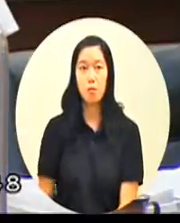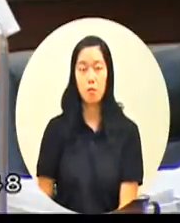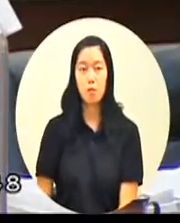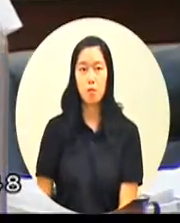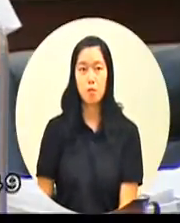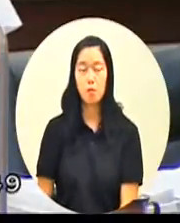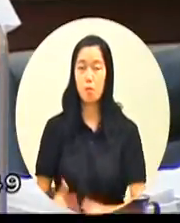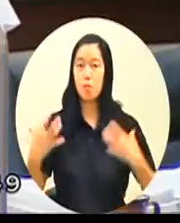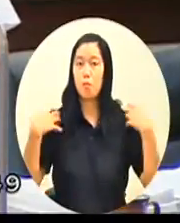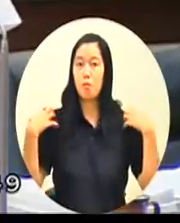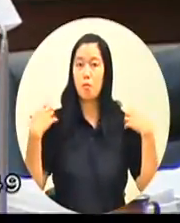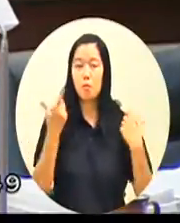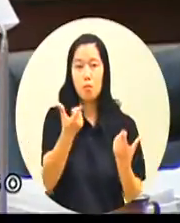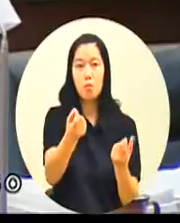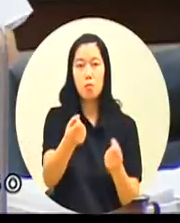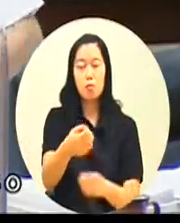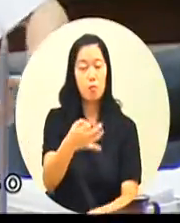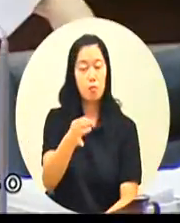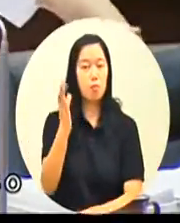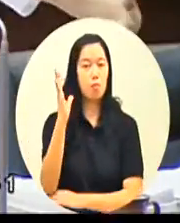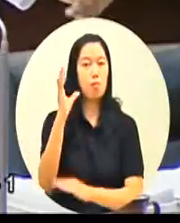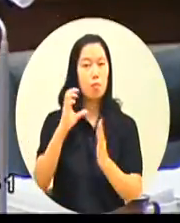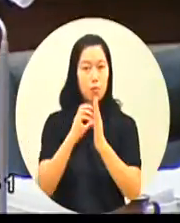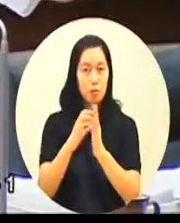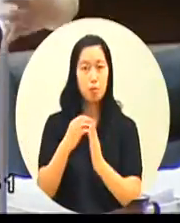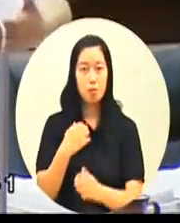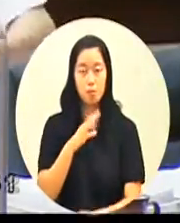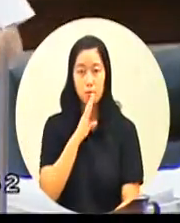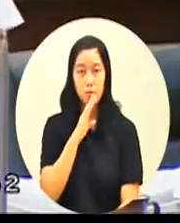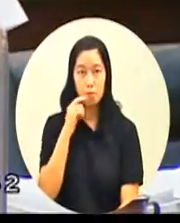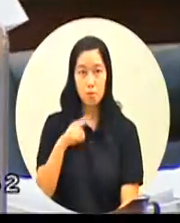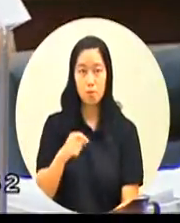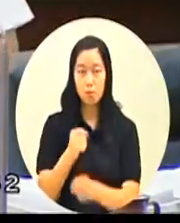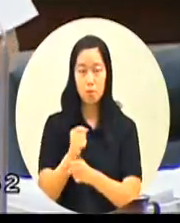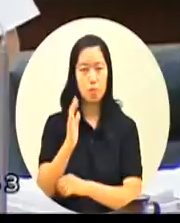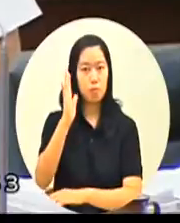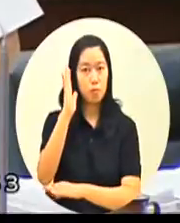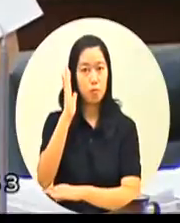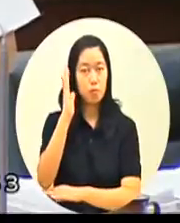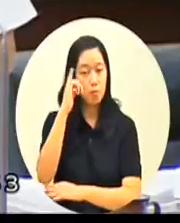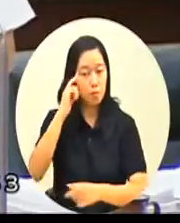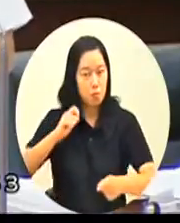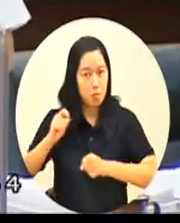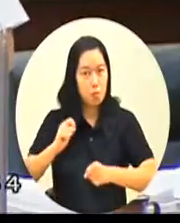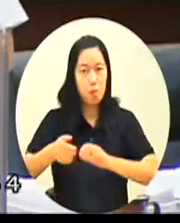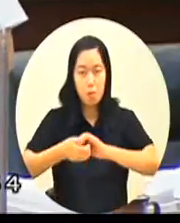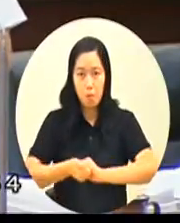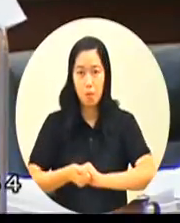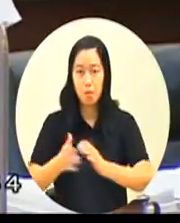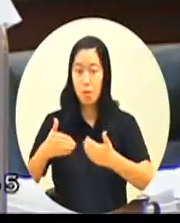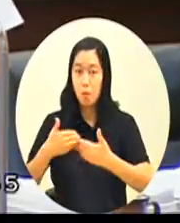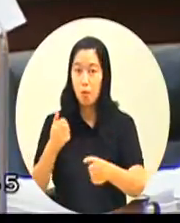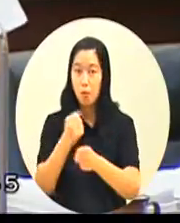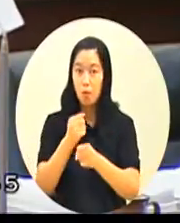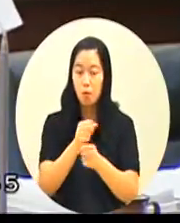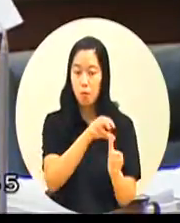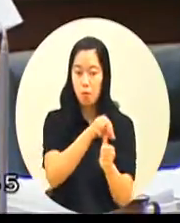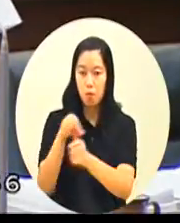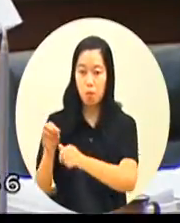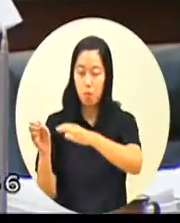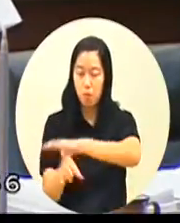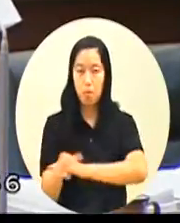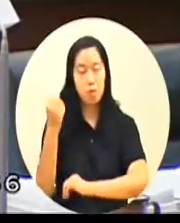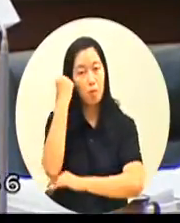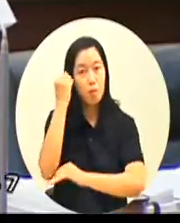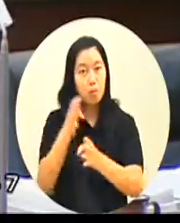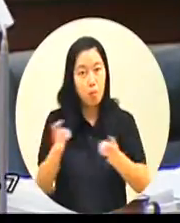在财政局，你有必要去做这样的一个政策的明定，我到底要不要做安置住宅，或者说我